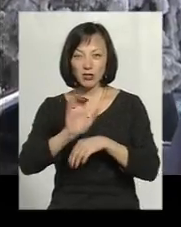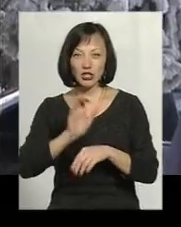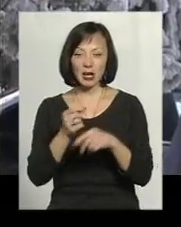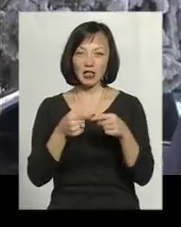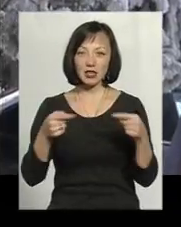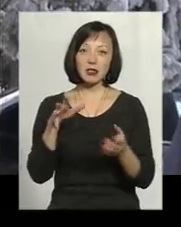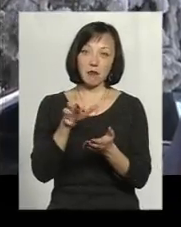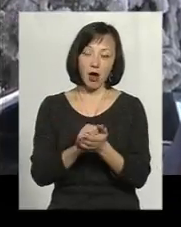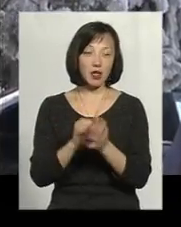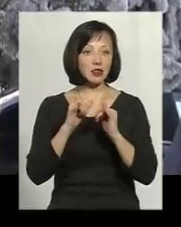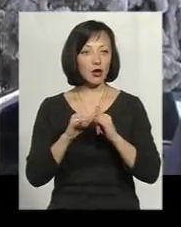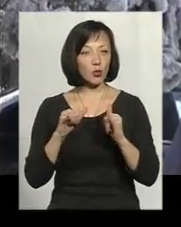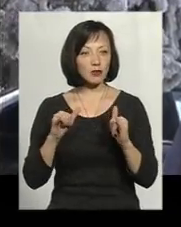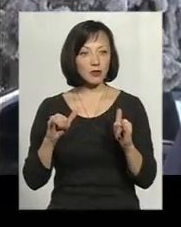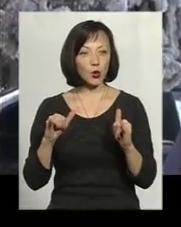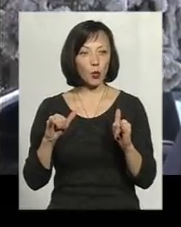Він займається розвитком